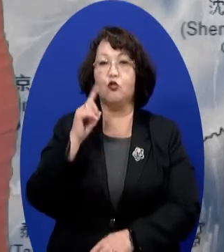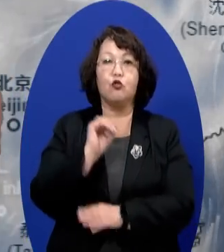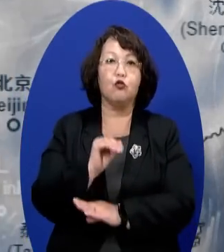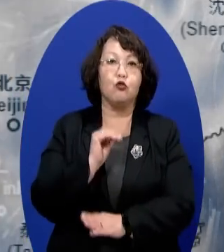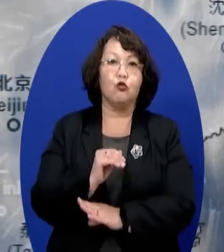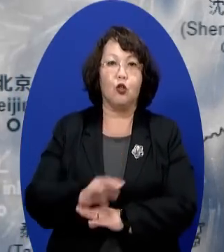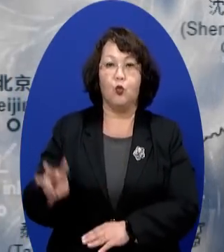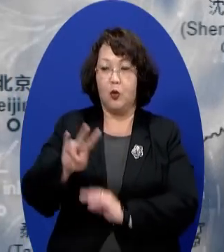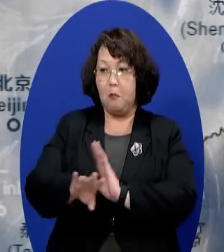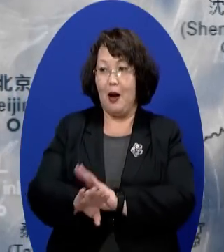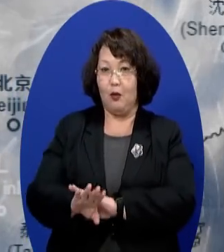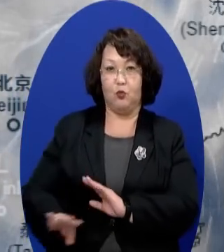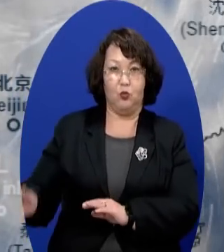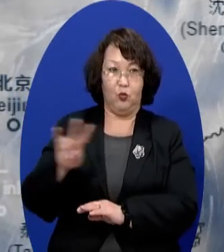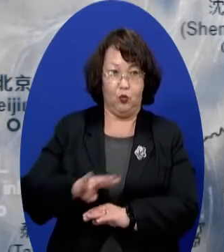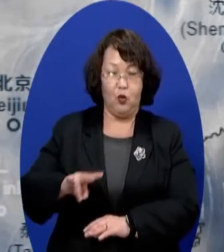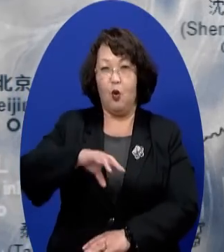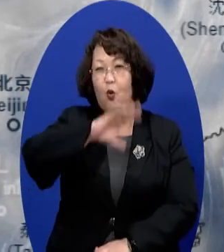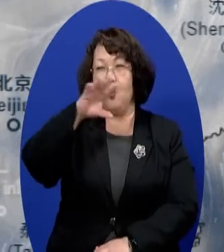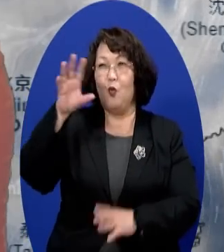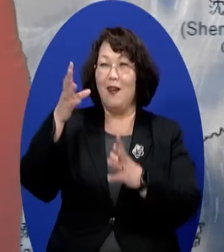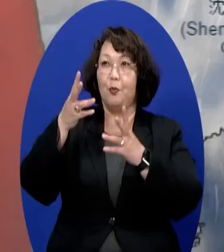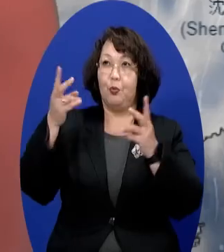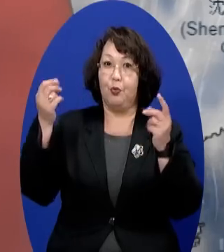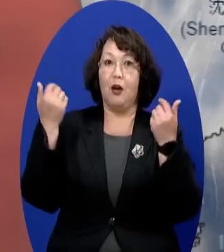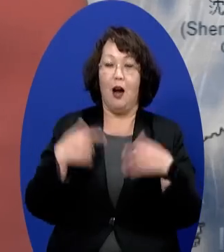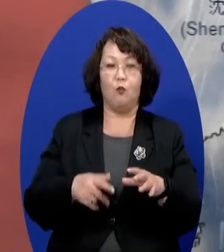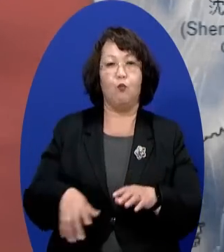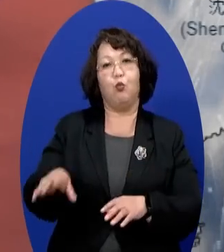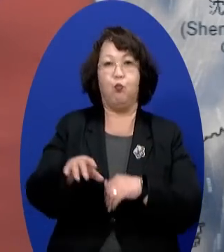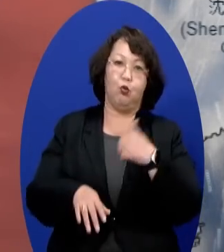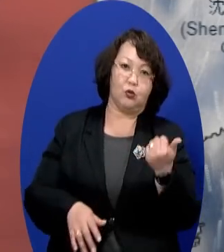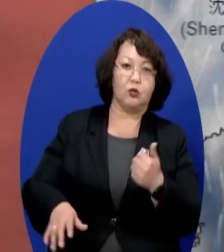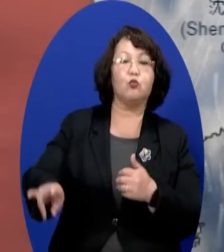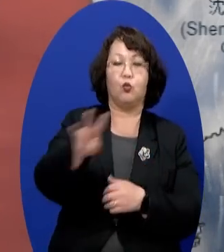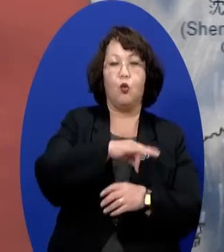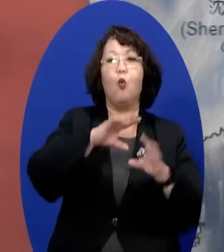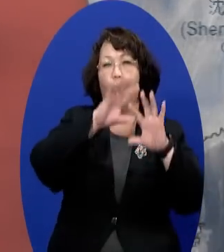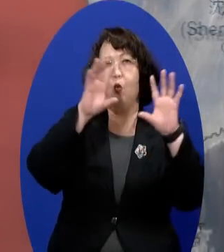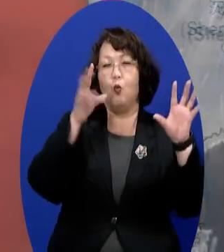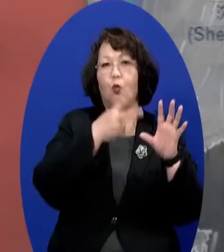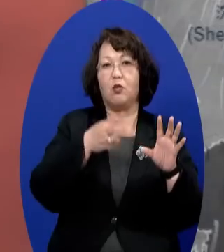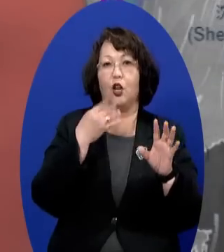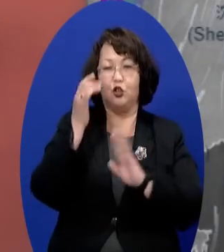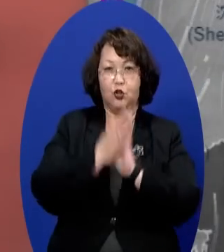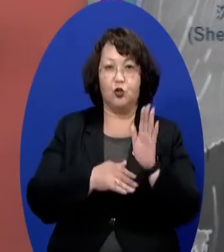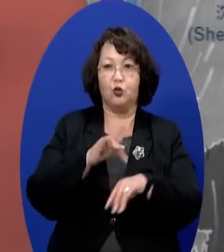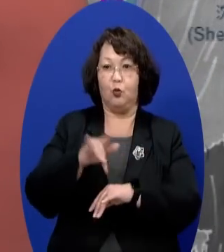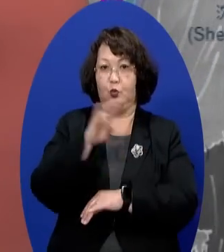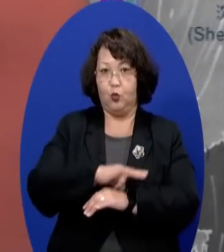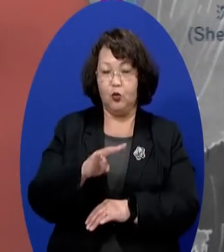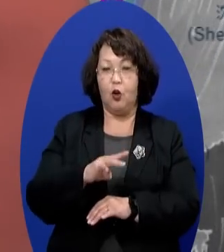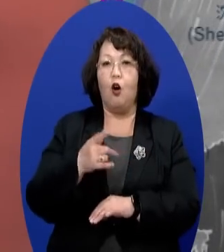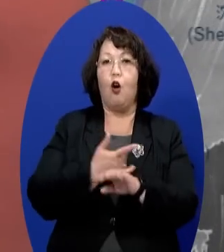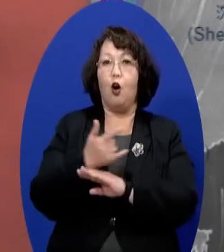хувьд нутгийн баруун хагас орчмоор уулын мас багсаж байгаа. Бусад нутгаараа үйлрэхэг байх төлөв гарсан. Урд насны хувьд Шүндөө, Төвийн аймгуудын нутгийн хойд,